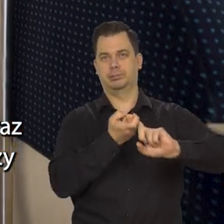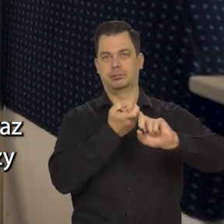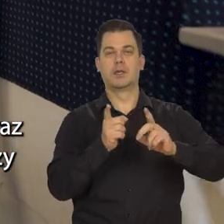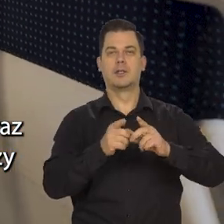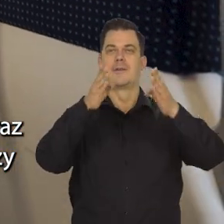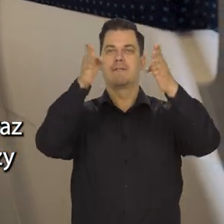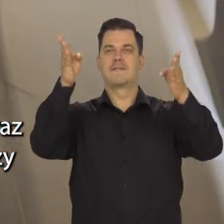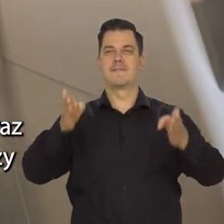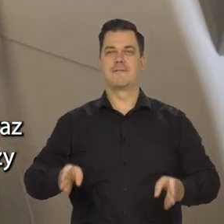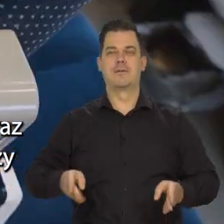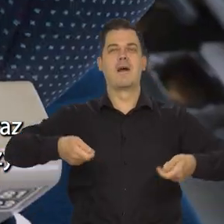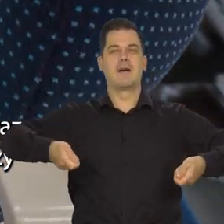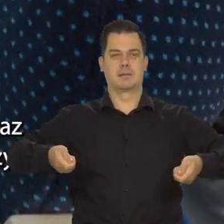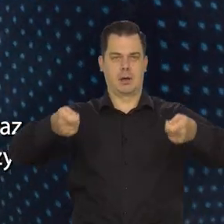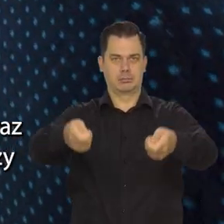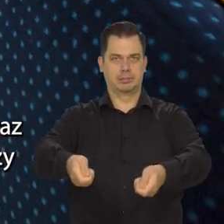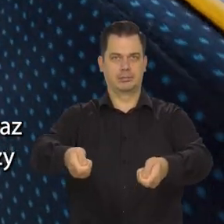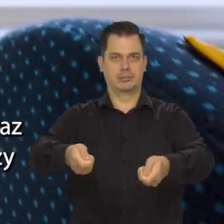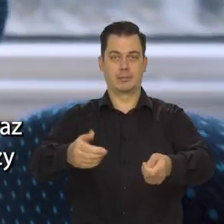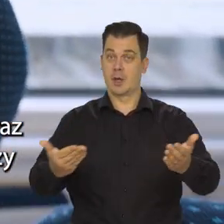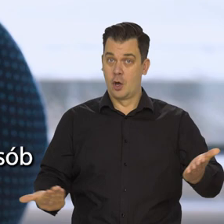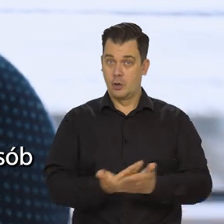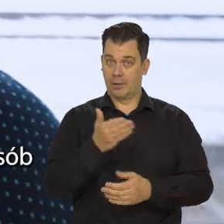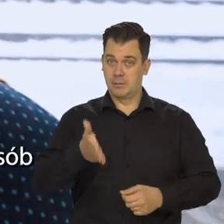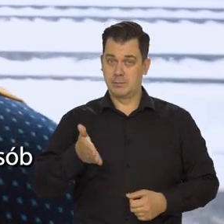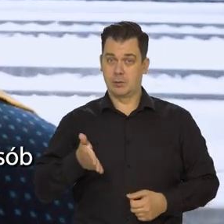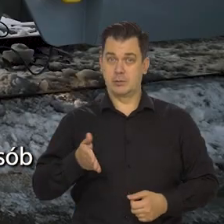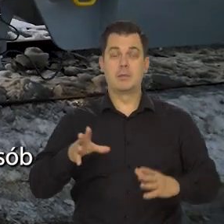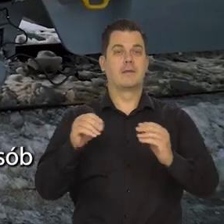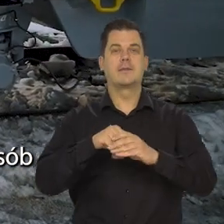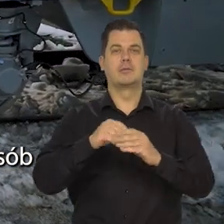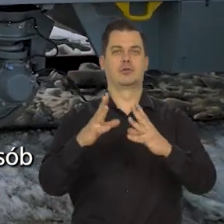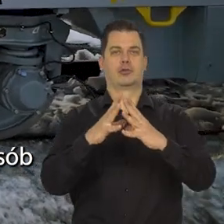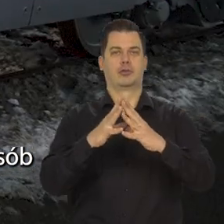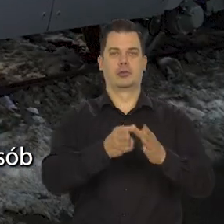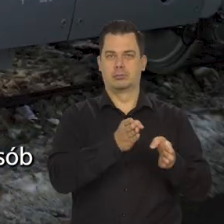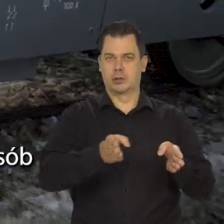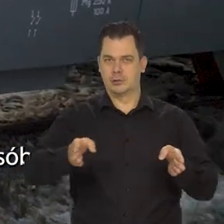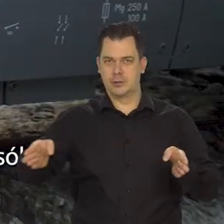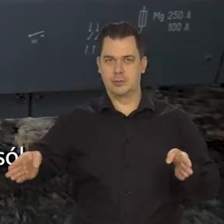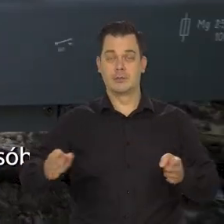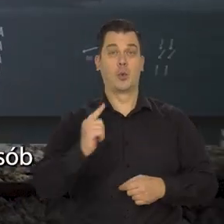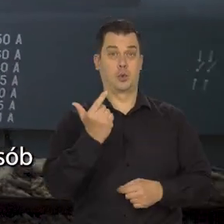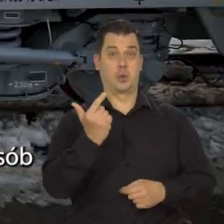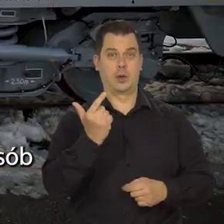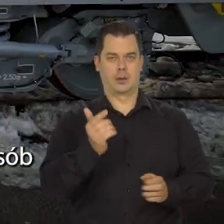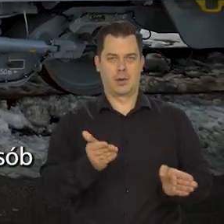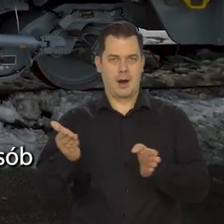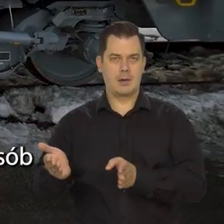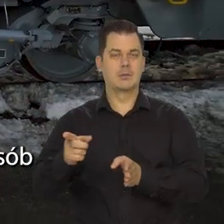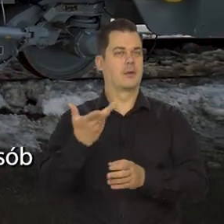rowery oraz charakterystyczne aluminiowe półki na walizki pomiędzy fotelami. Wśród nowych pojazdów znalazło się 10 wagonów przedziałowych drugiej